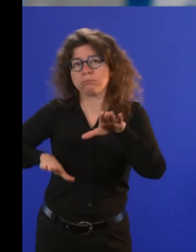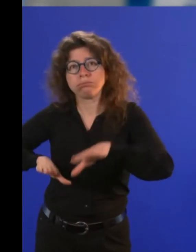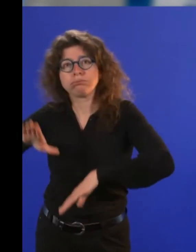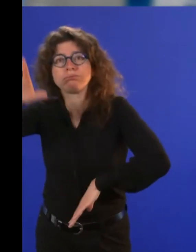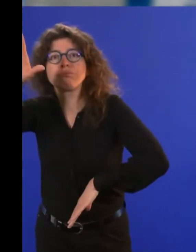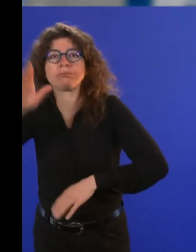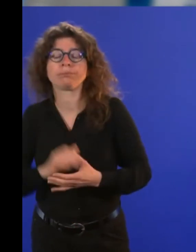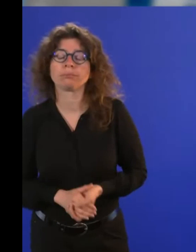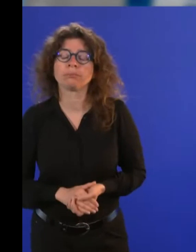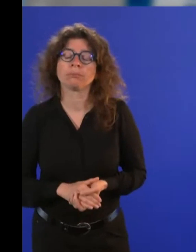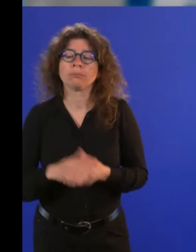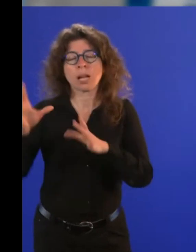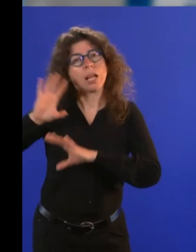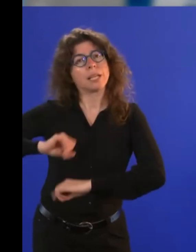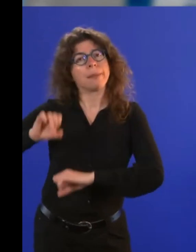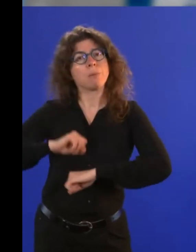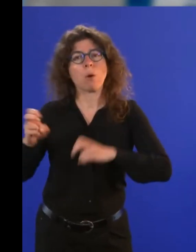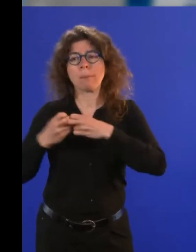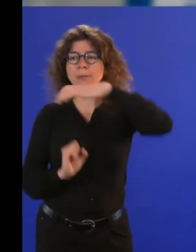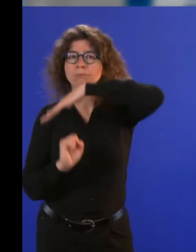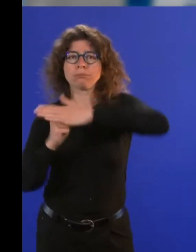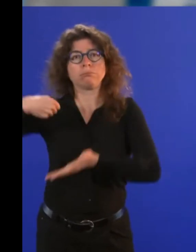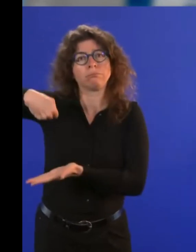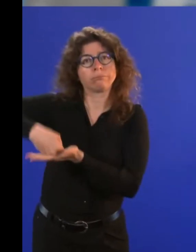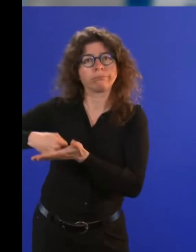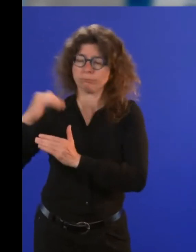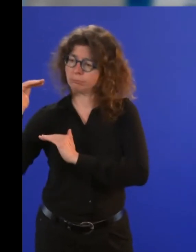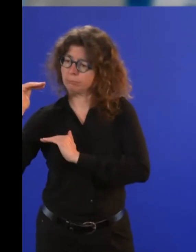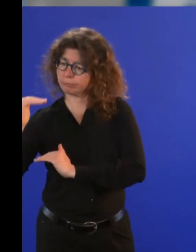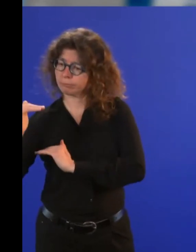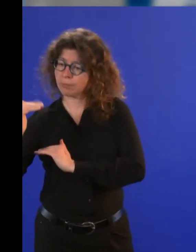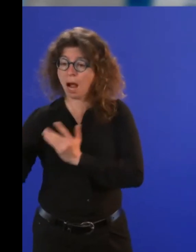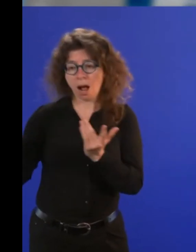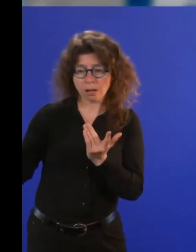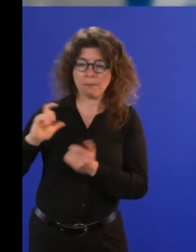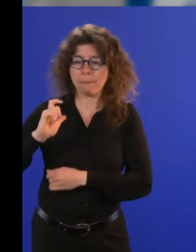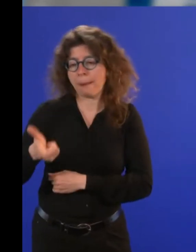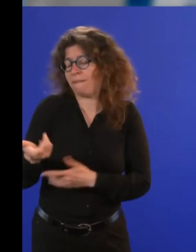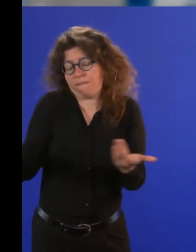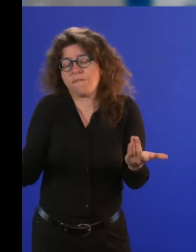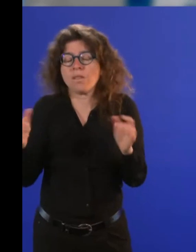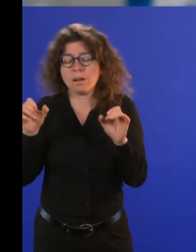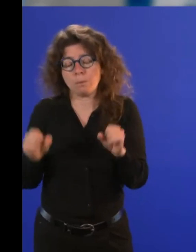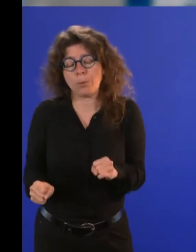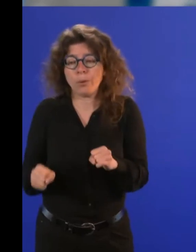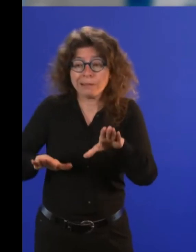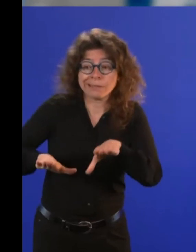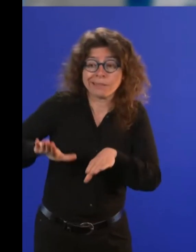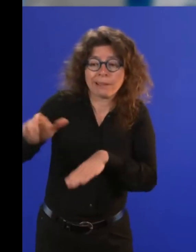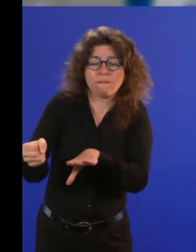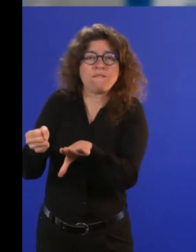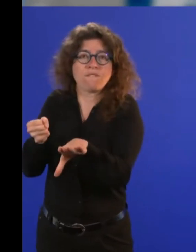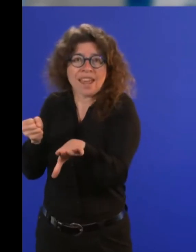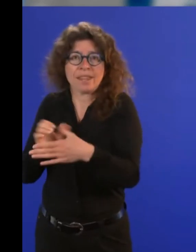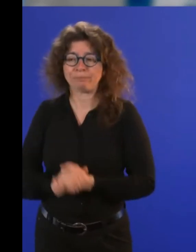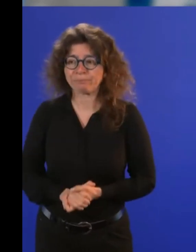l'habitat. L'expérimentation de l'encadrement des loyers permettra de réguler ce marché devenu un facteur d'instabilité et